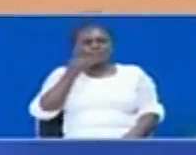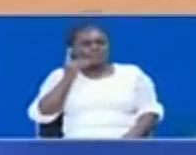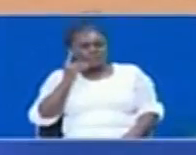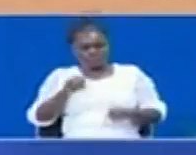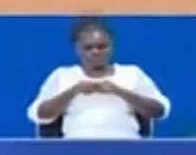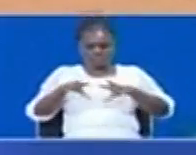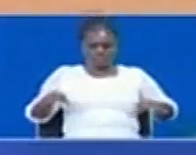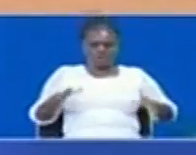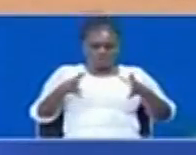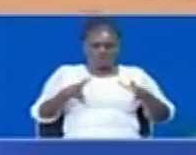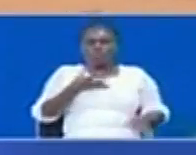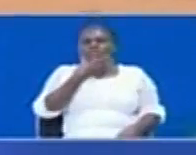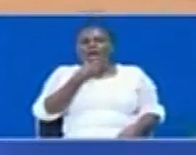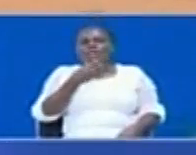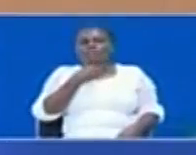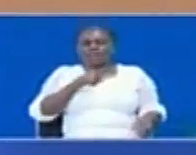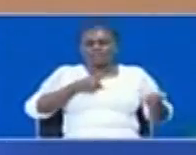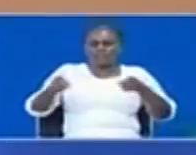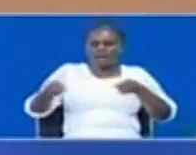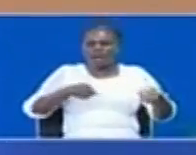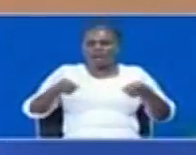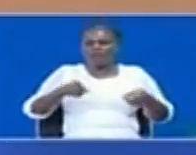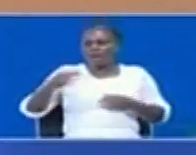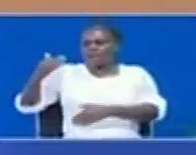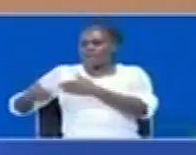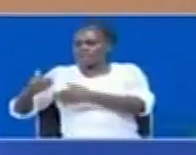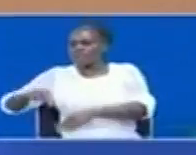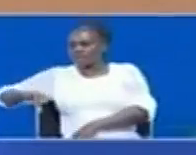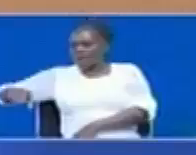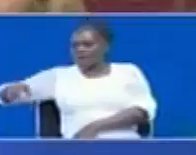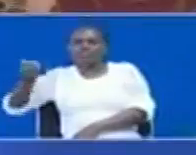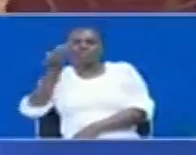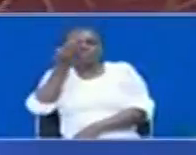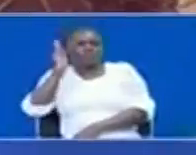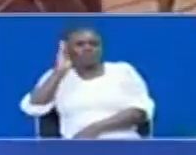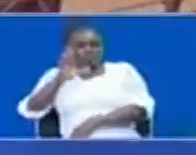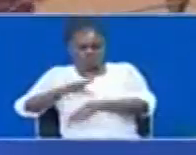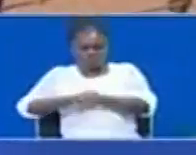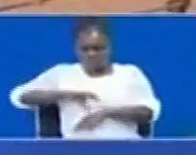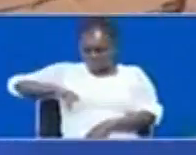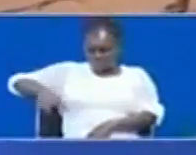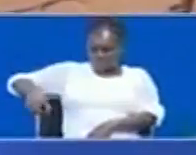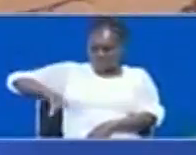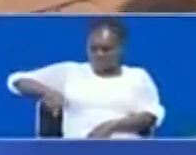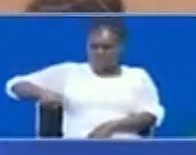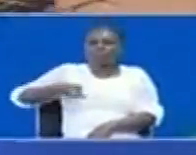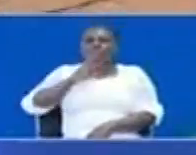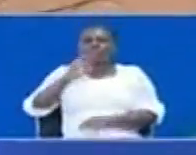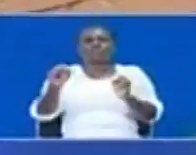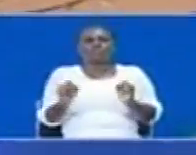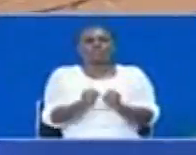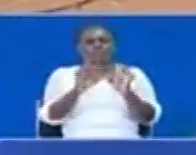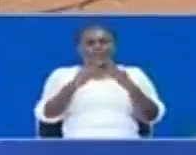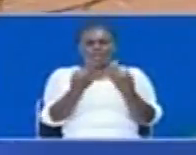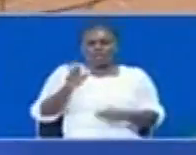na kuwalazimu waume zao kusafiri katika kaunti jirani ya Isiolo kutafuta malisho na maji ili kunusuru familia zao.